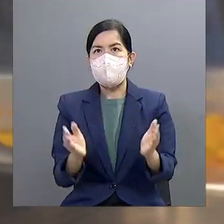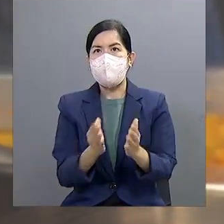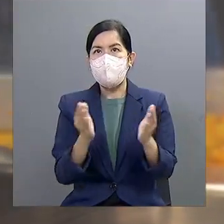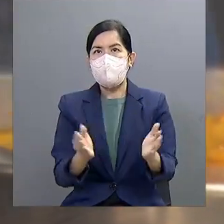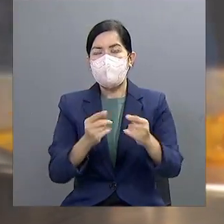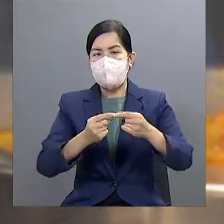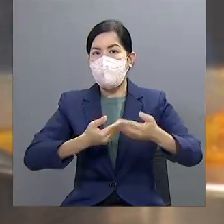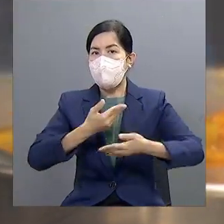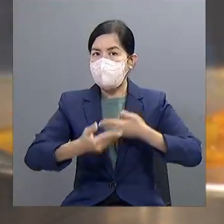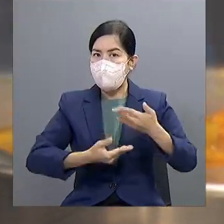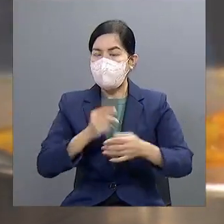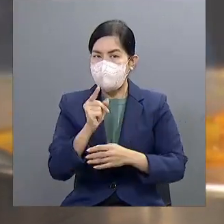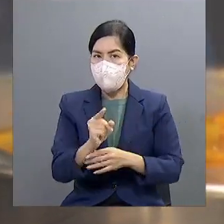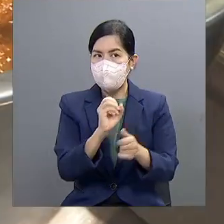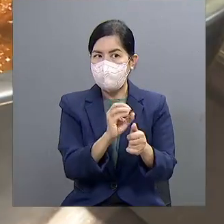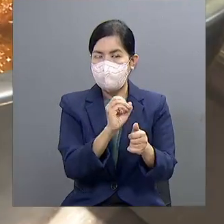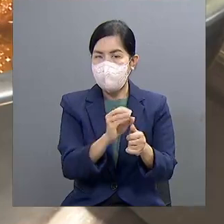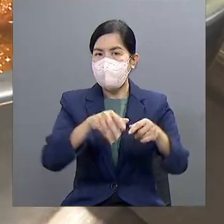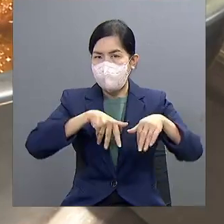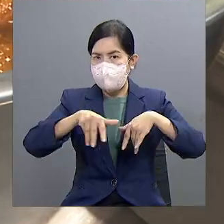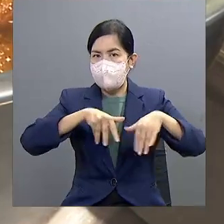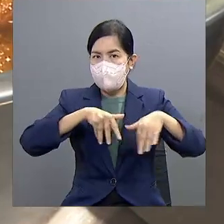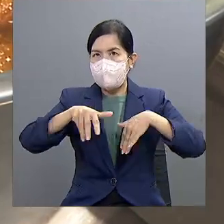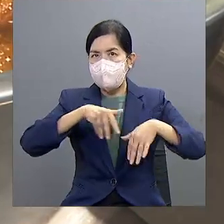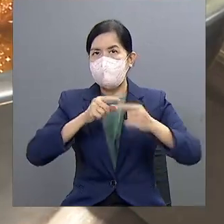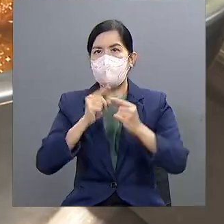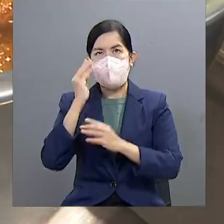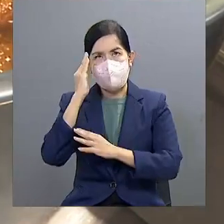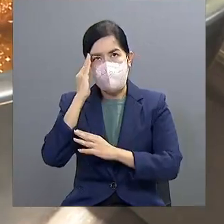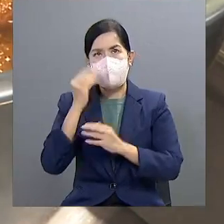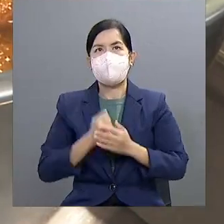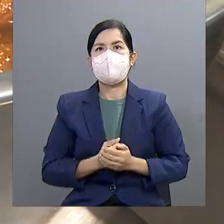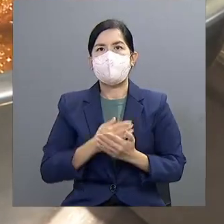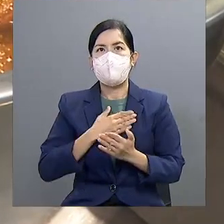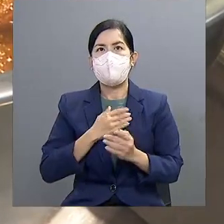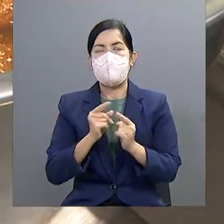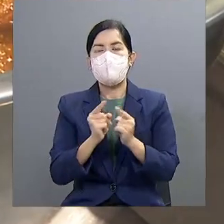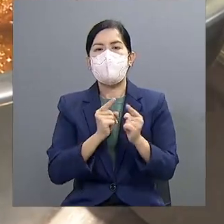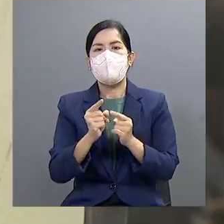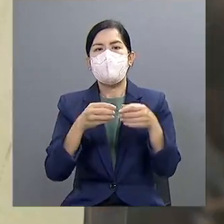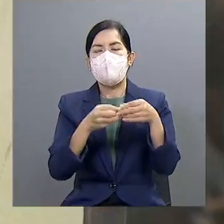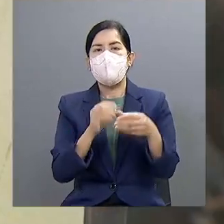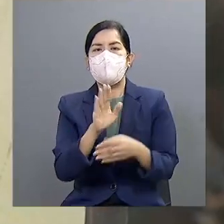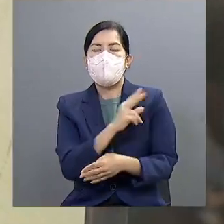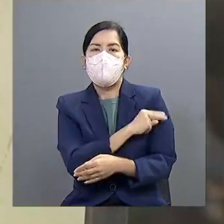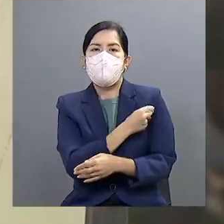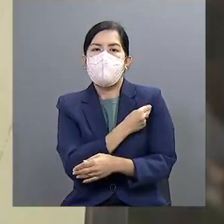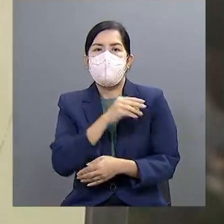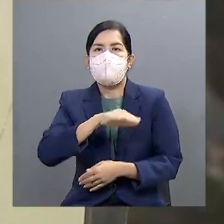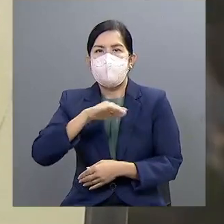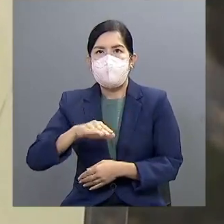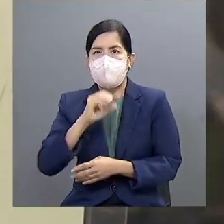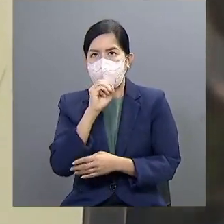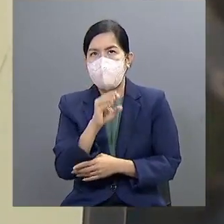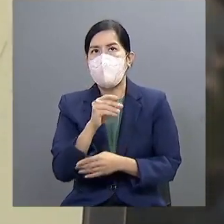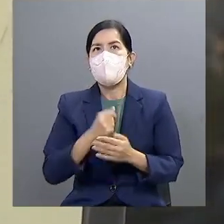ประชาชนเป็นวงกว้างค่ะซึ่งดิฉันคุยกับกุมารแพทย์บางท่านค่ะก็ยืนยันว่าผลกระทบที่ถูกรายงานออกม